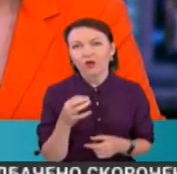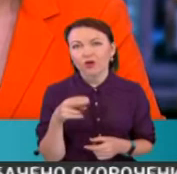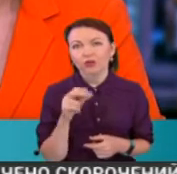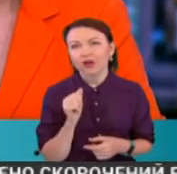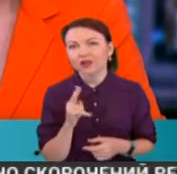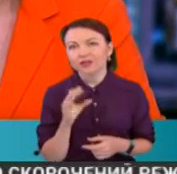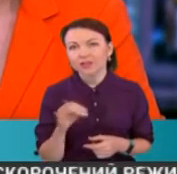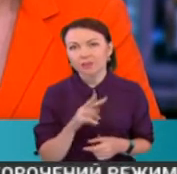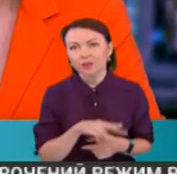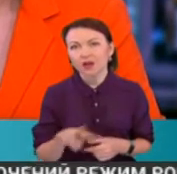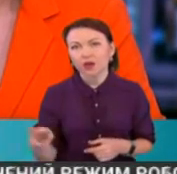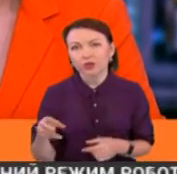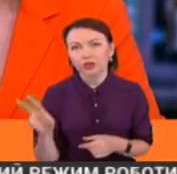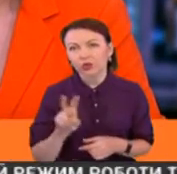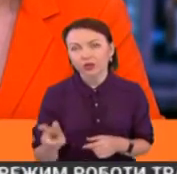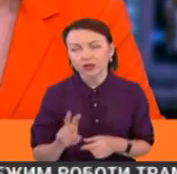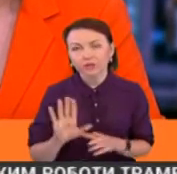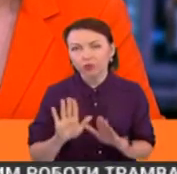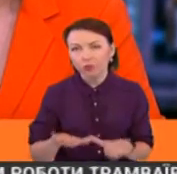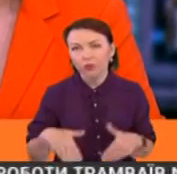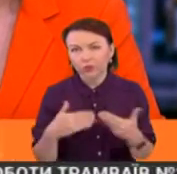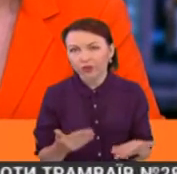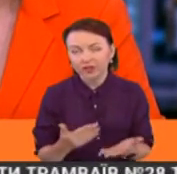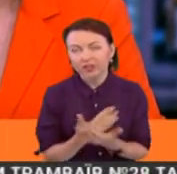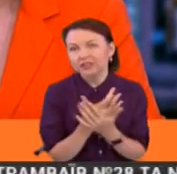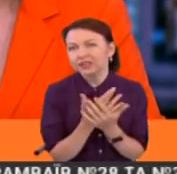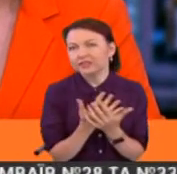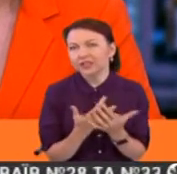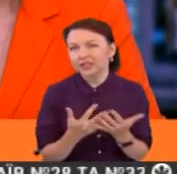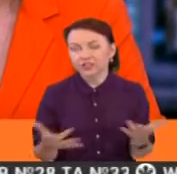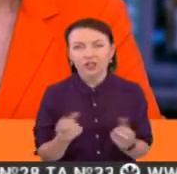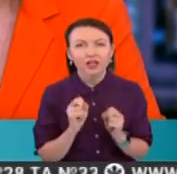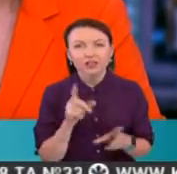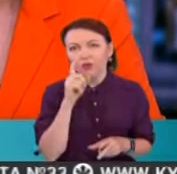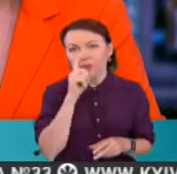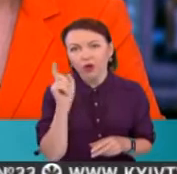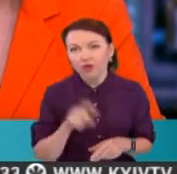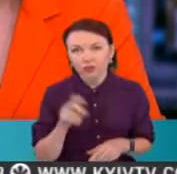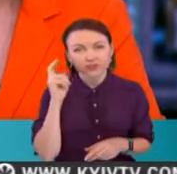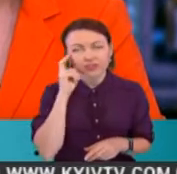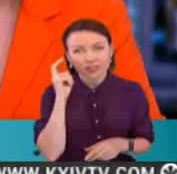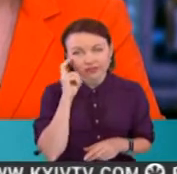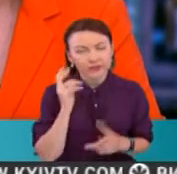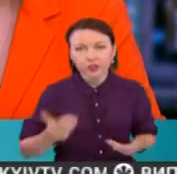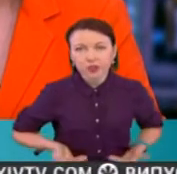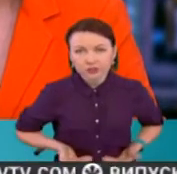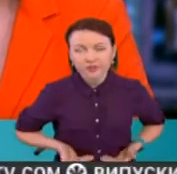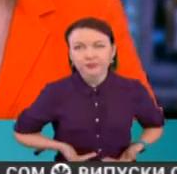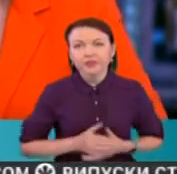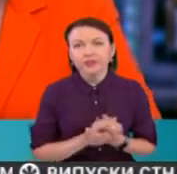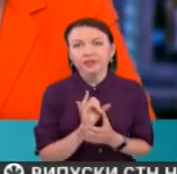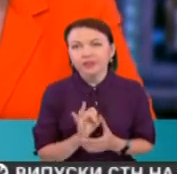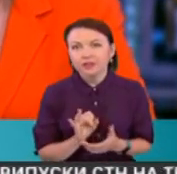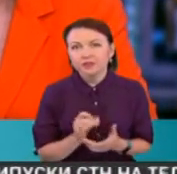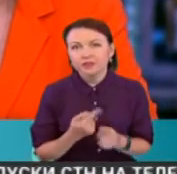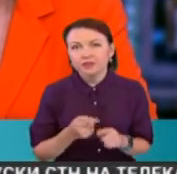мільйони доларів пропонували, і все таке інше, як погано в Києві. От, і все,